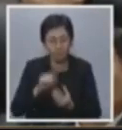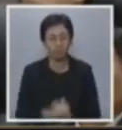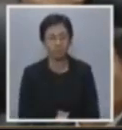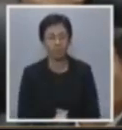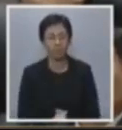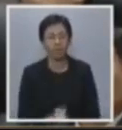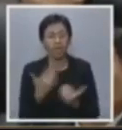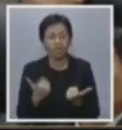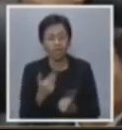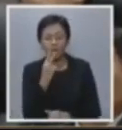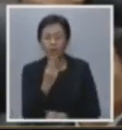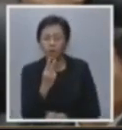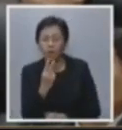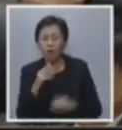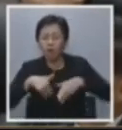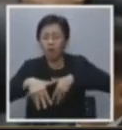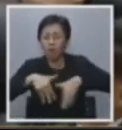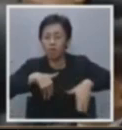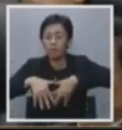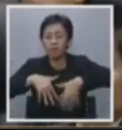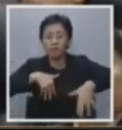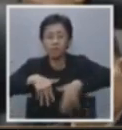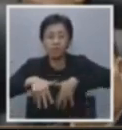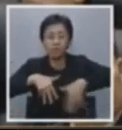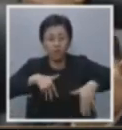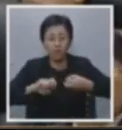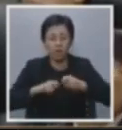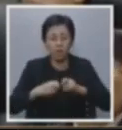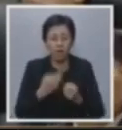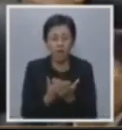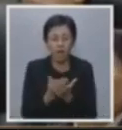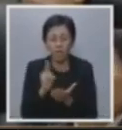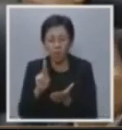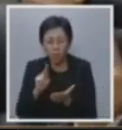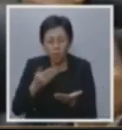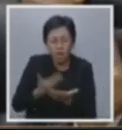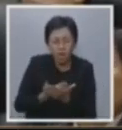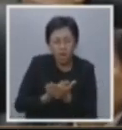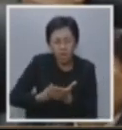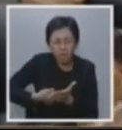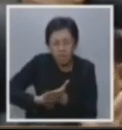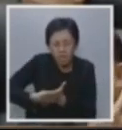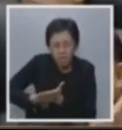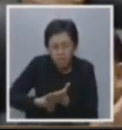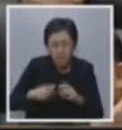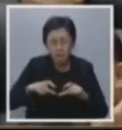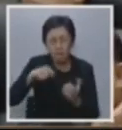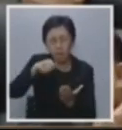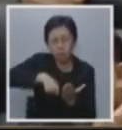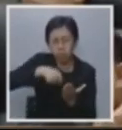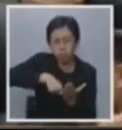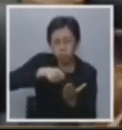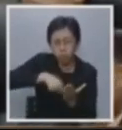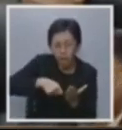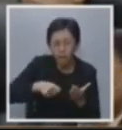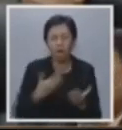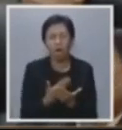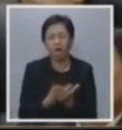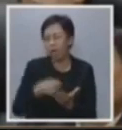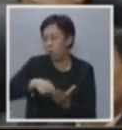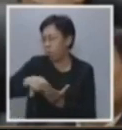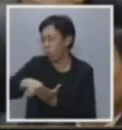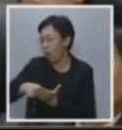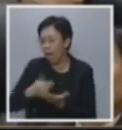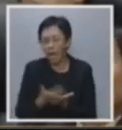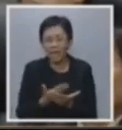วันนี้ถ้าดูในส่วนของพี่น้องประชาชนปัญหาหนี้สินเป็นเรื่องที่ปฏิเสธไม่ได้หนี้บัตรเครดิตถ้าเป็นพี่น้องในพื้นที่ชน